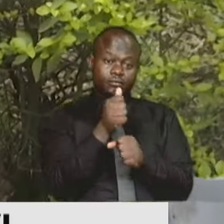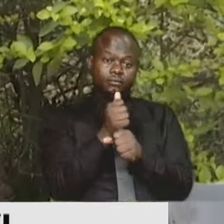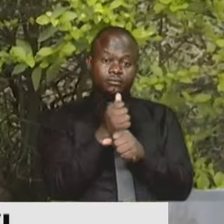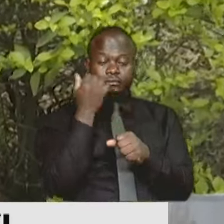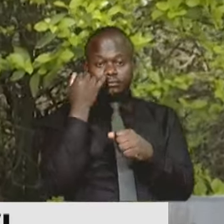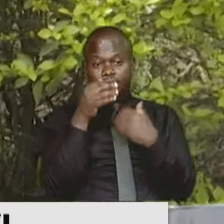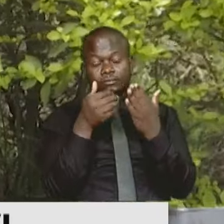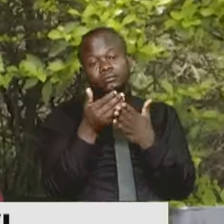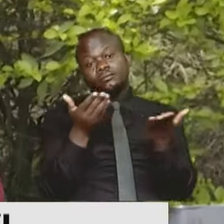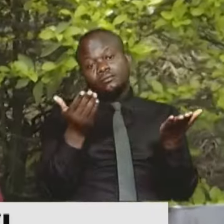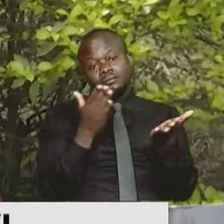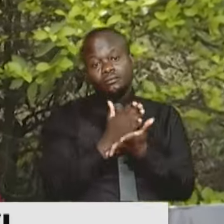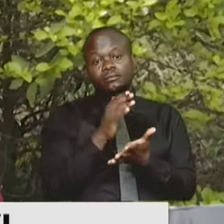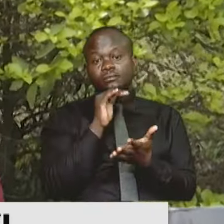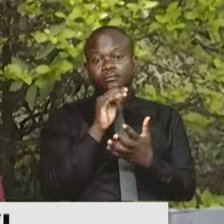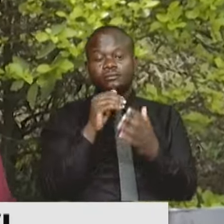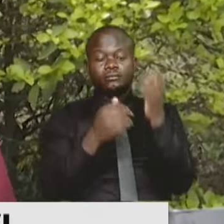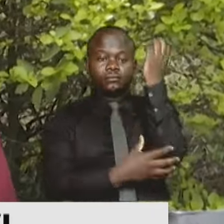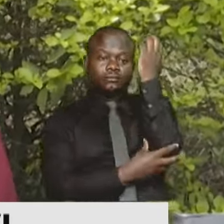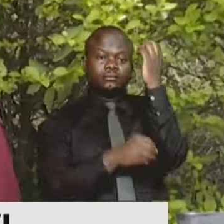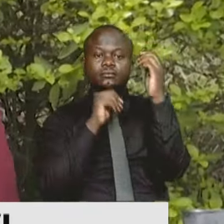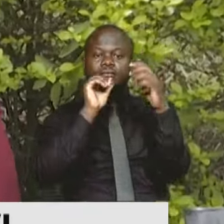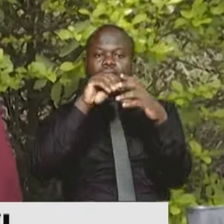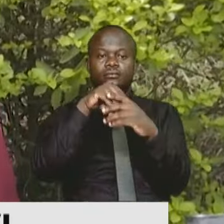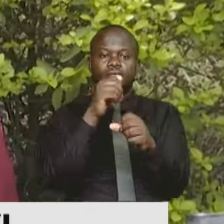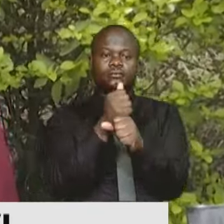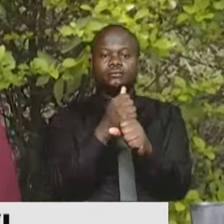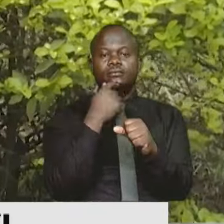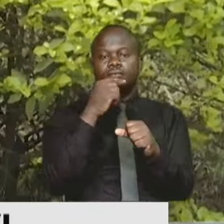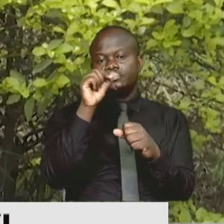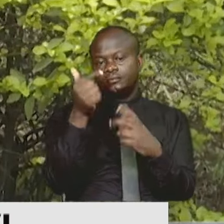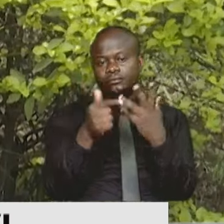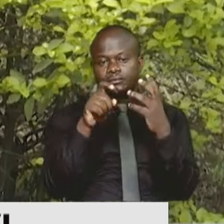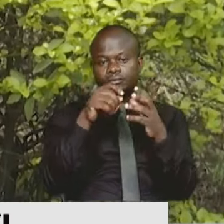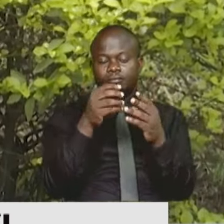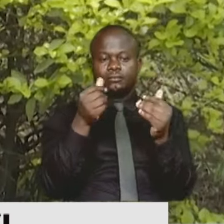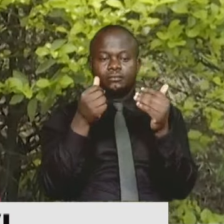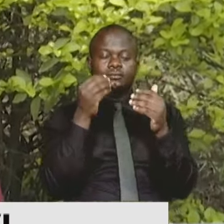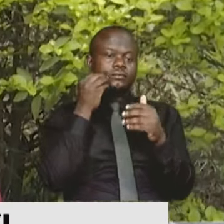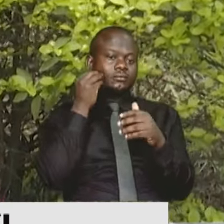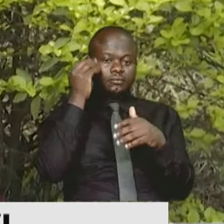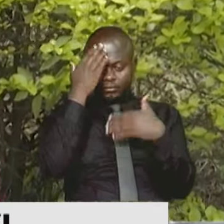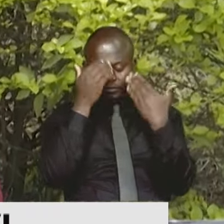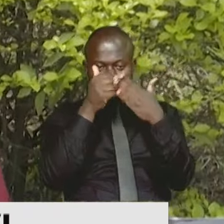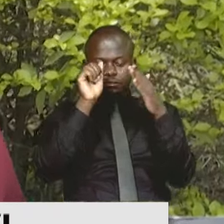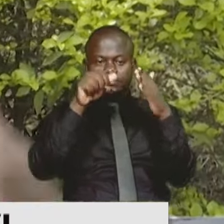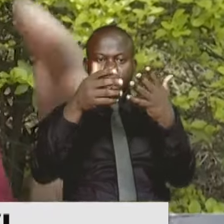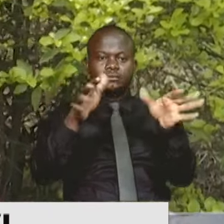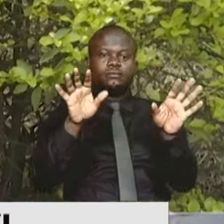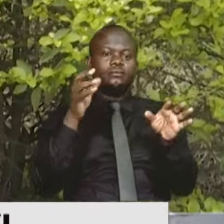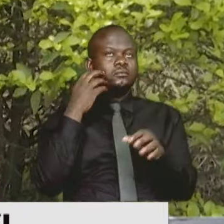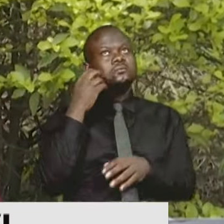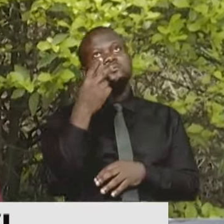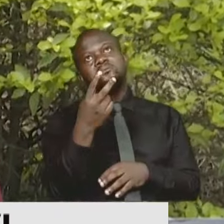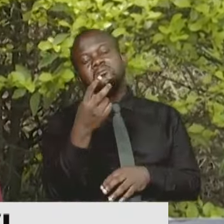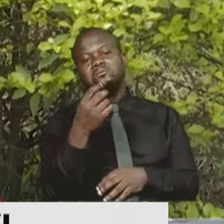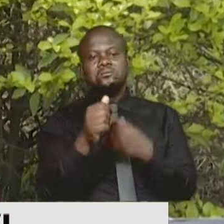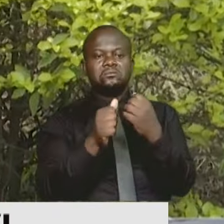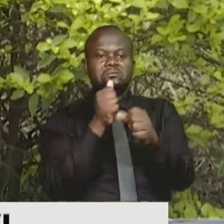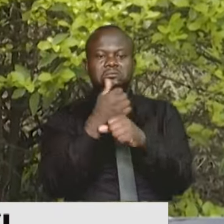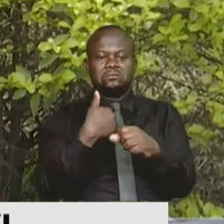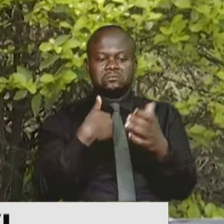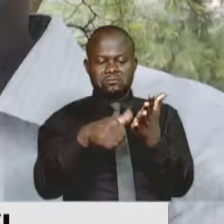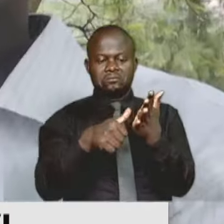n'ubwerega waba uri umukene utajya mu kazi ariko ubu ufite ibindi wagakemuye mu rugo. Ushobora kumara ukwezi cyangwa kumara amezi abiri cyangwa ukamara n'umwaka ufite